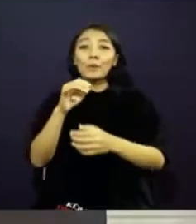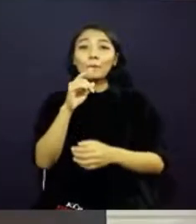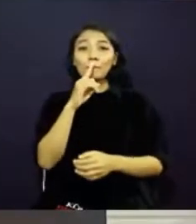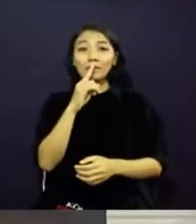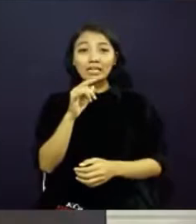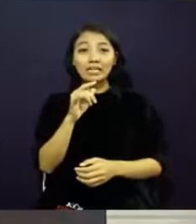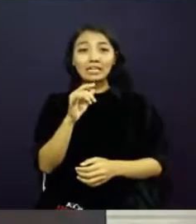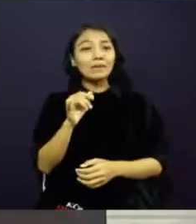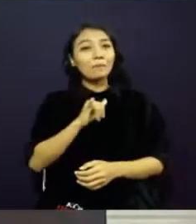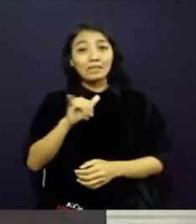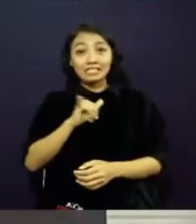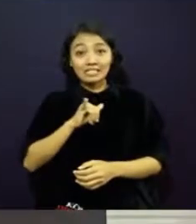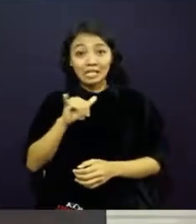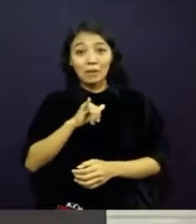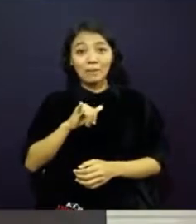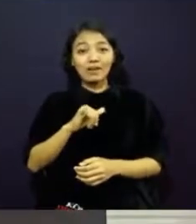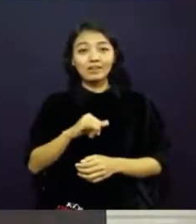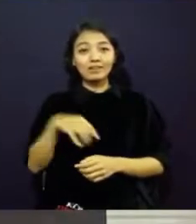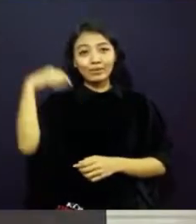di surga